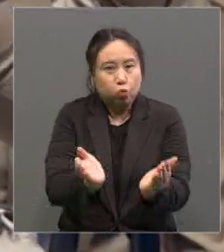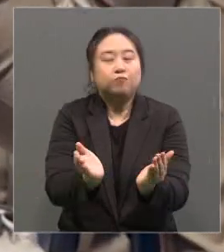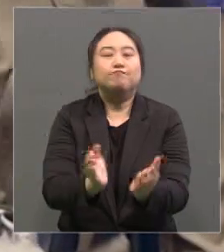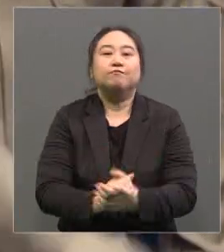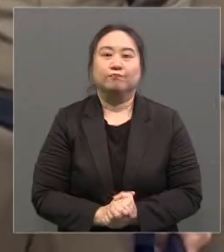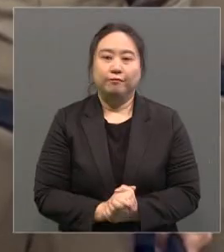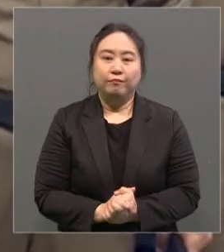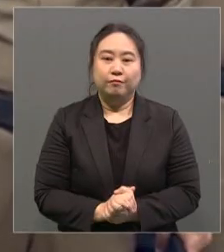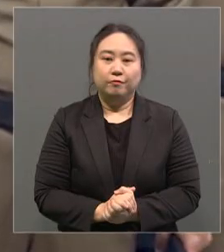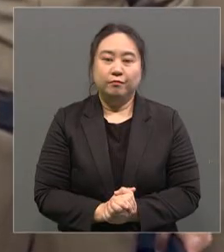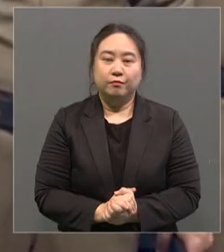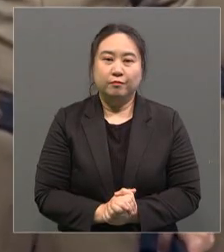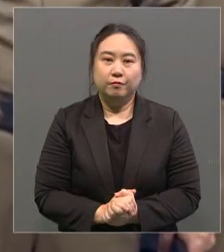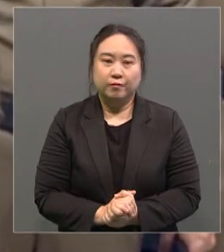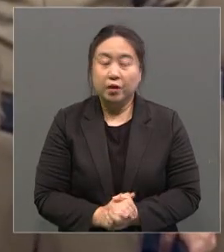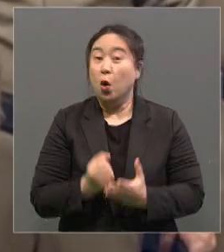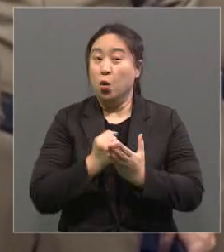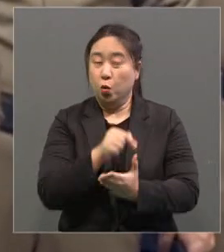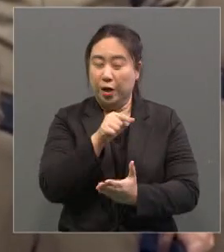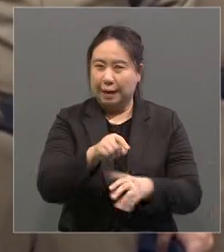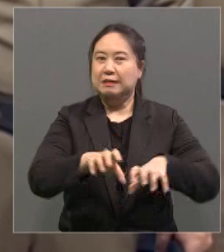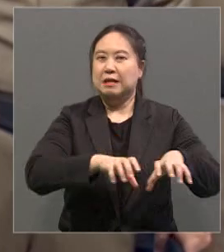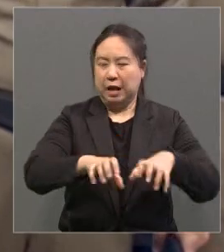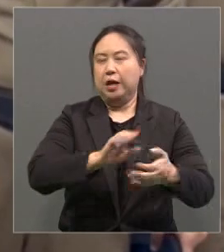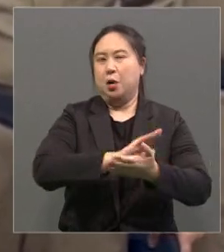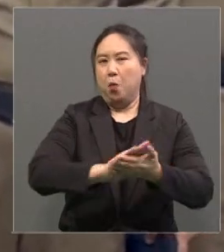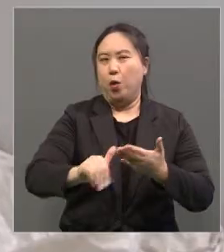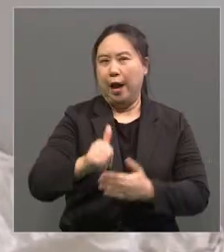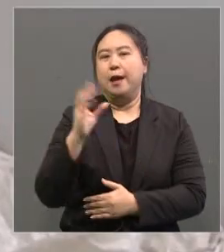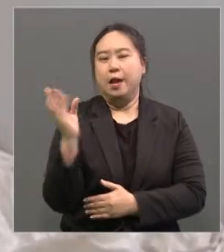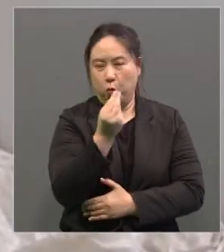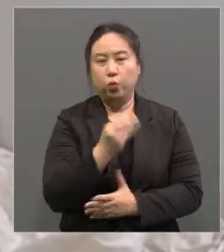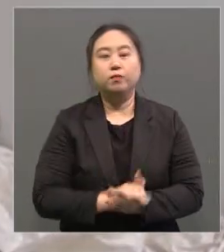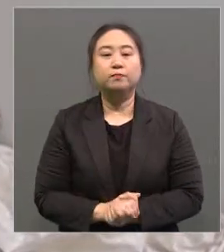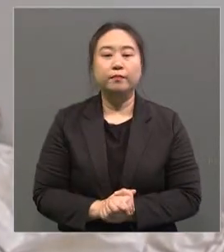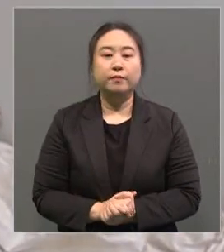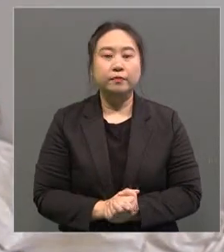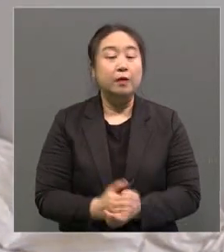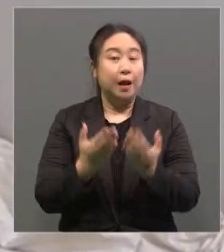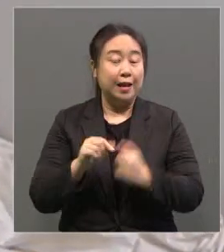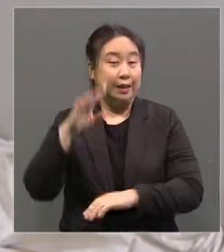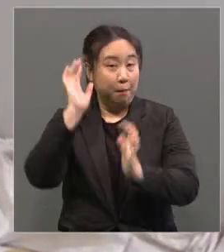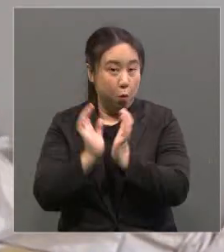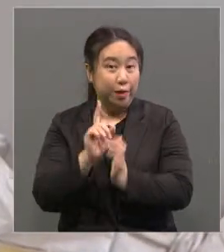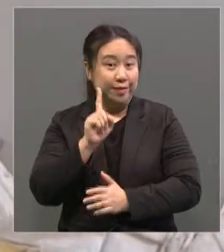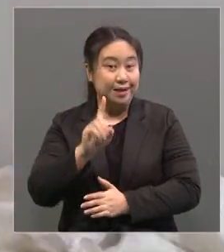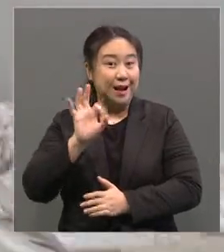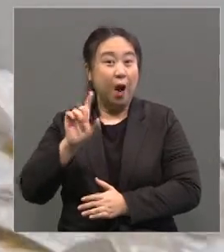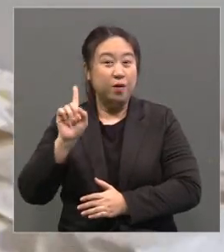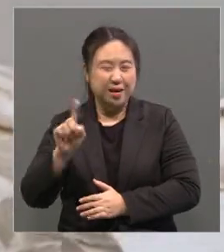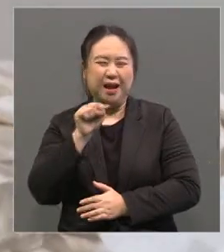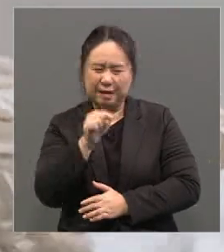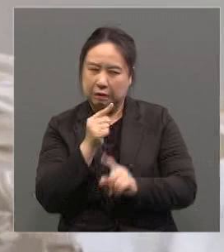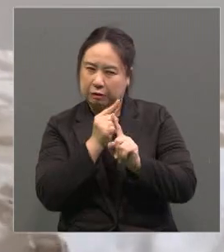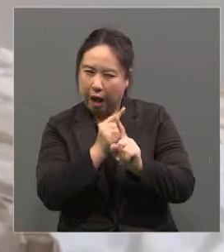คดีได้มีประสิทธิภาพแล้วก็ให้รวดเร็วครับ จริงเคสเนี้ยนะ191เนี่ยตามคดีมาต่อเนื่